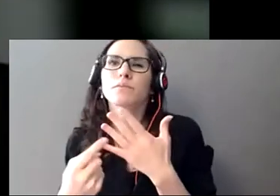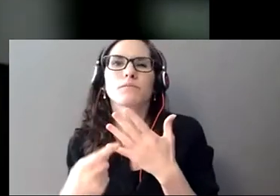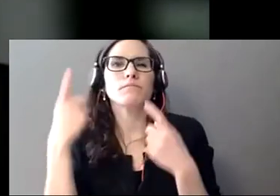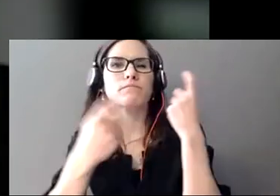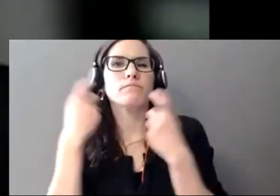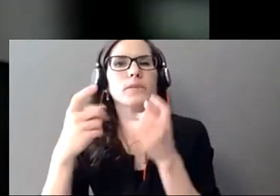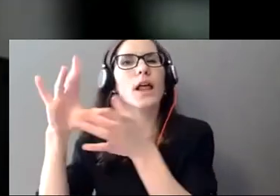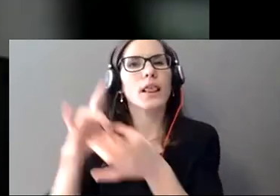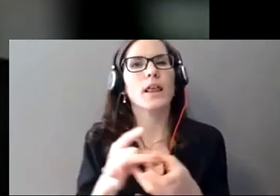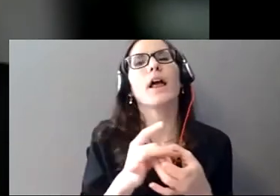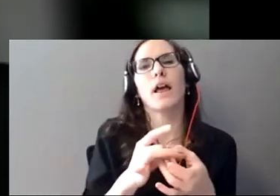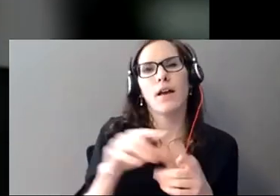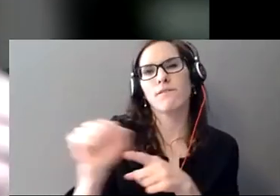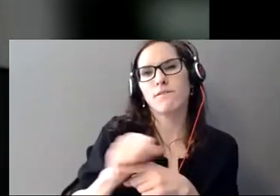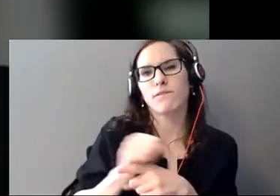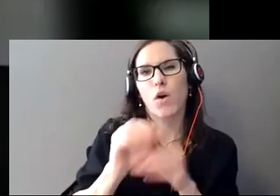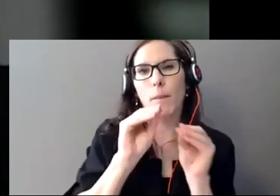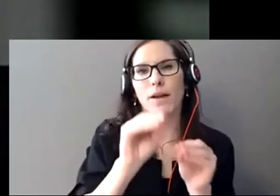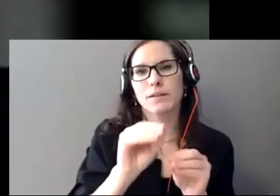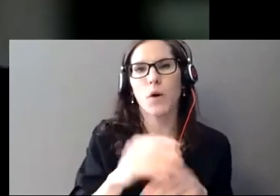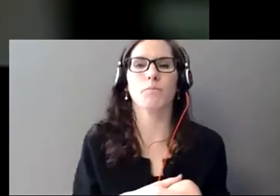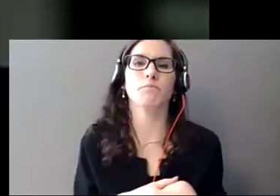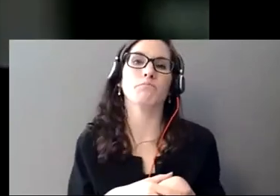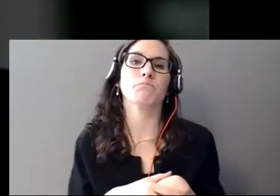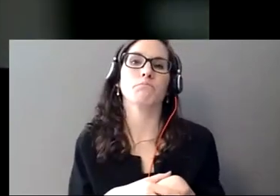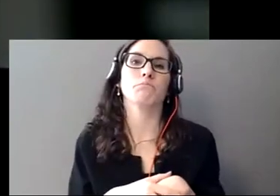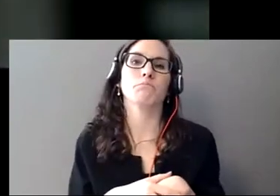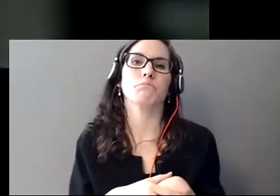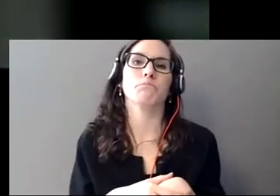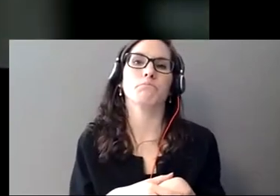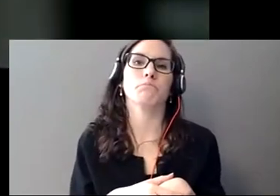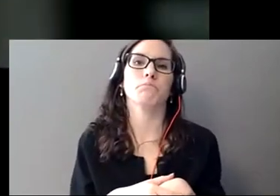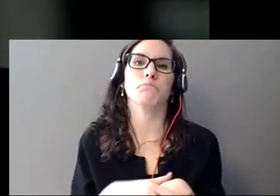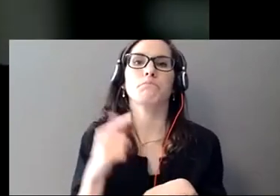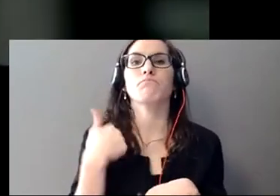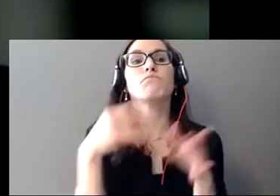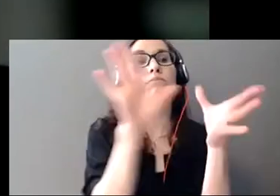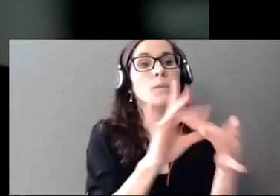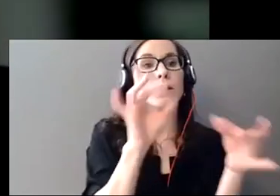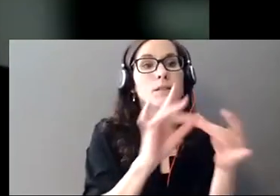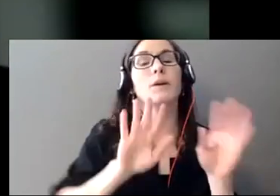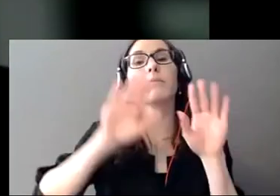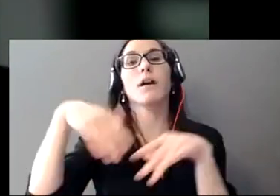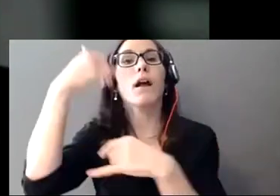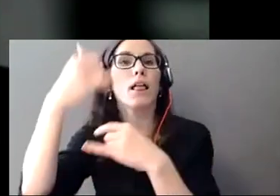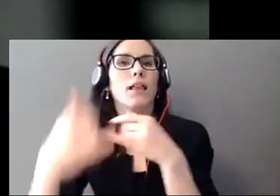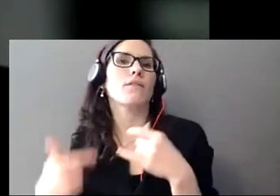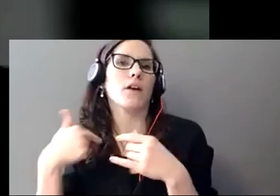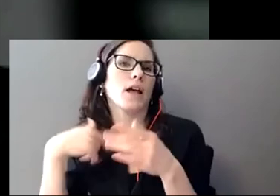en situation de handicap. Je finirai mon propos sur deux projets qui ont trait à l